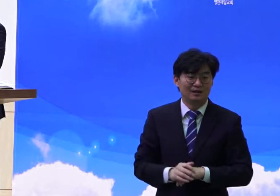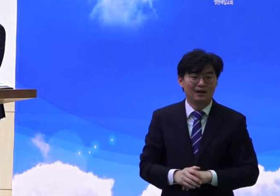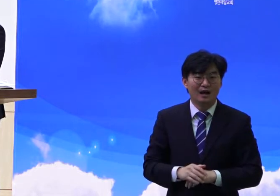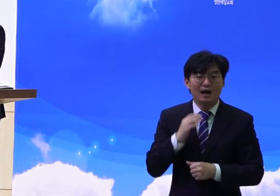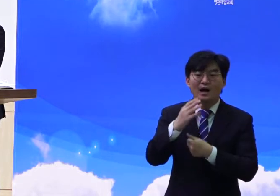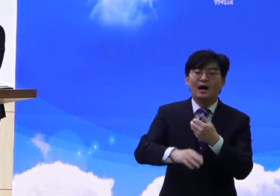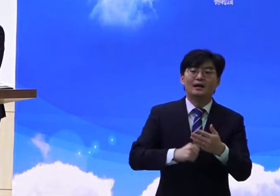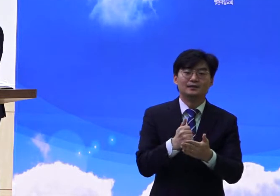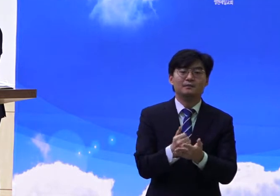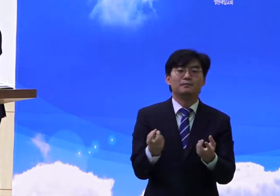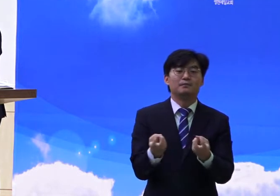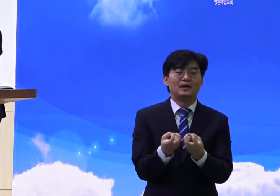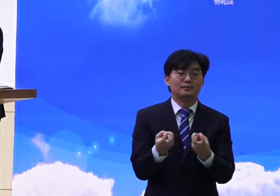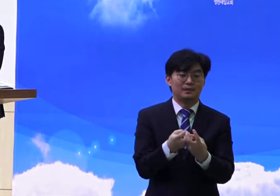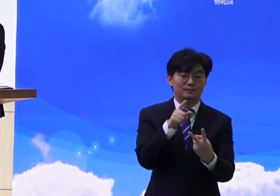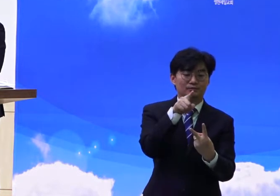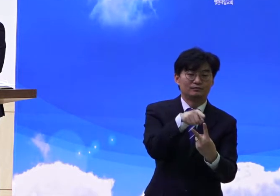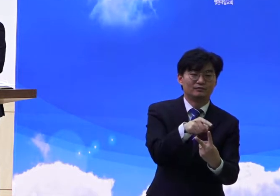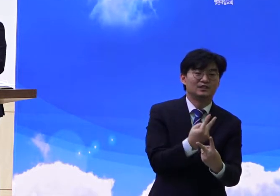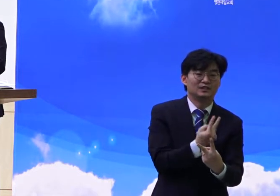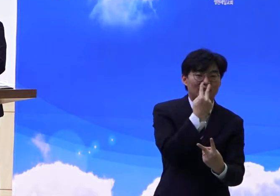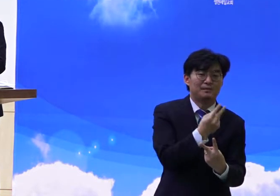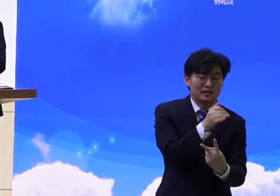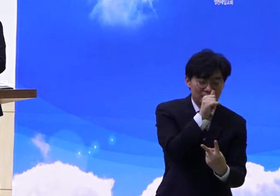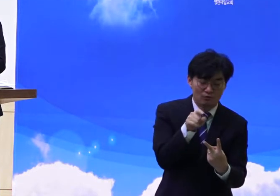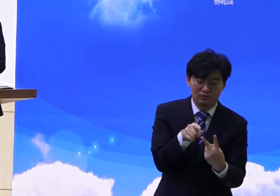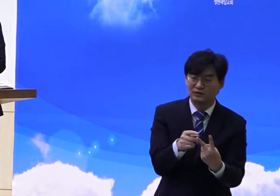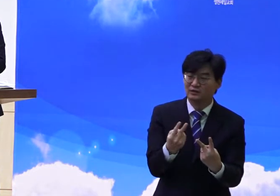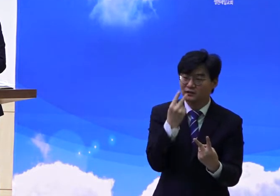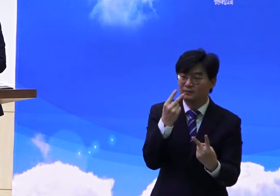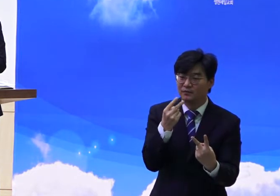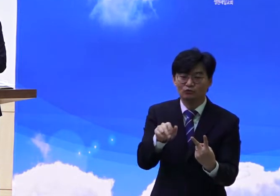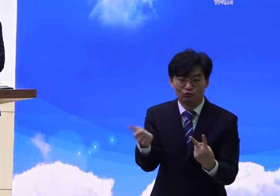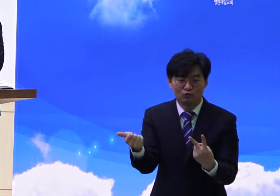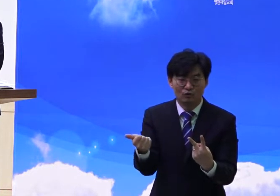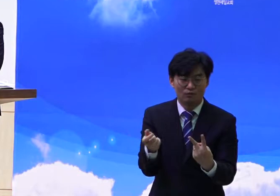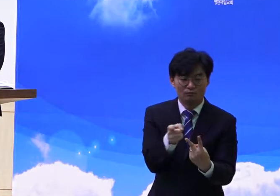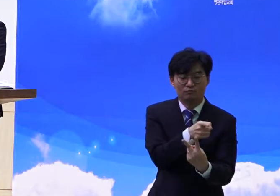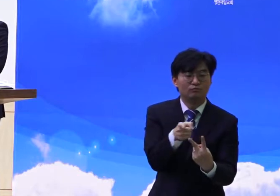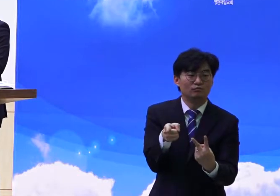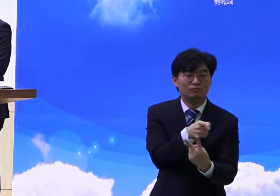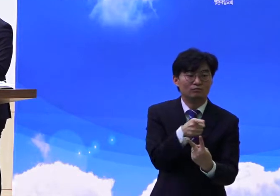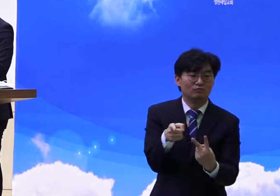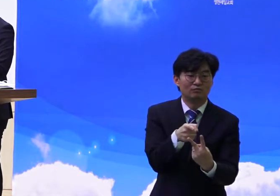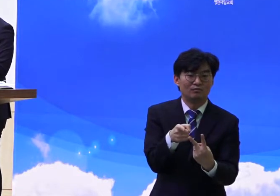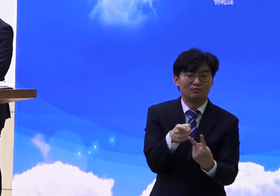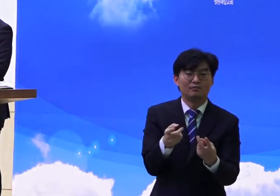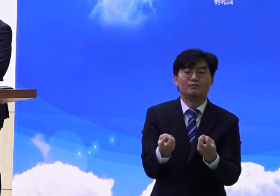하나님은 순수하고 단순한 믿음의 사람들을 가려내신 것입니다.